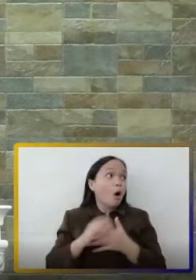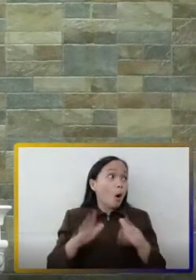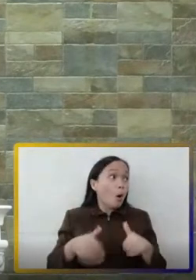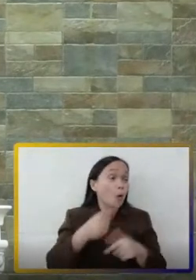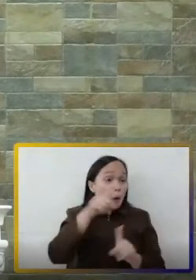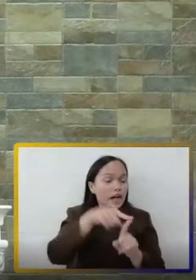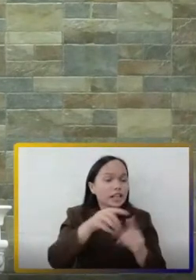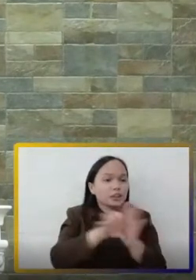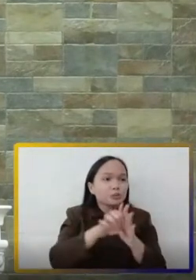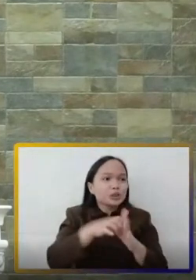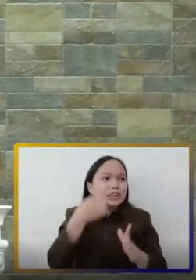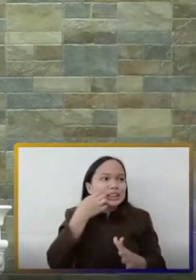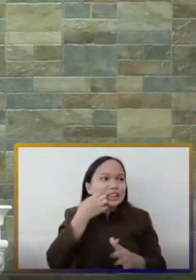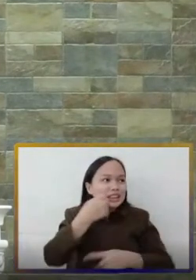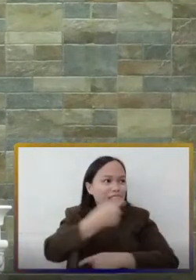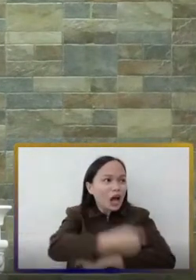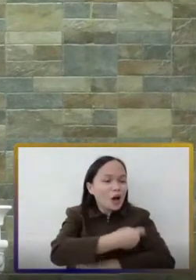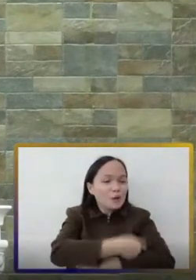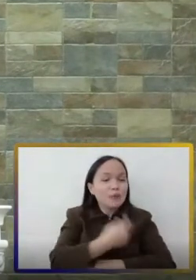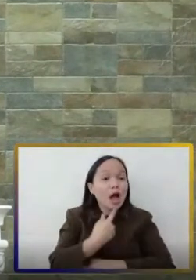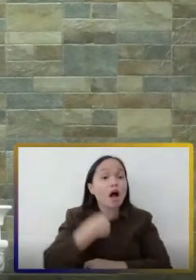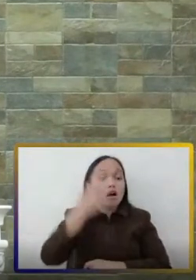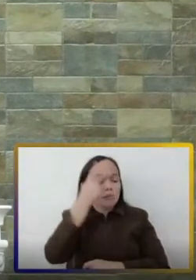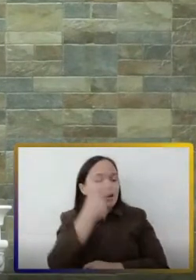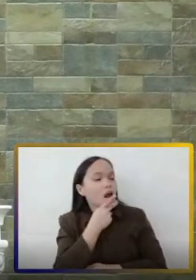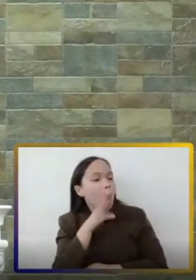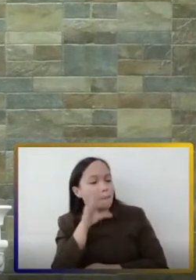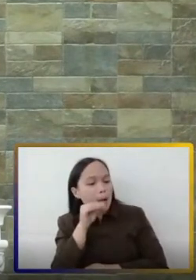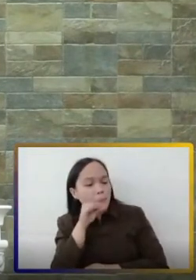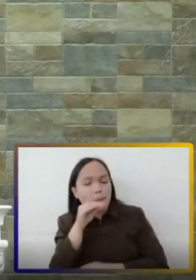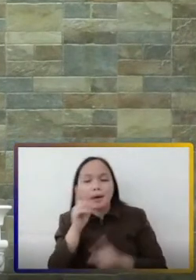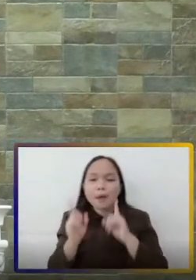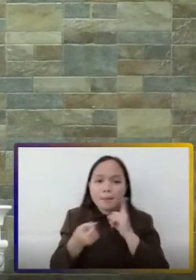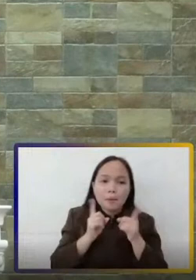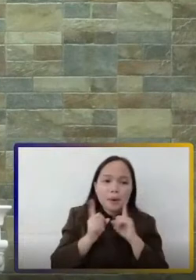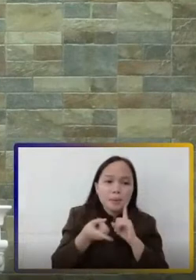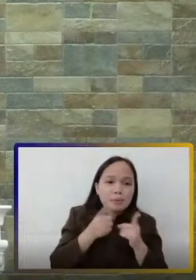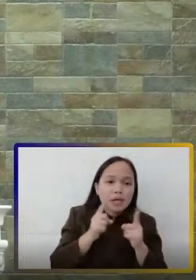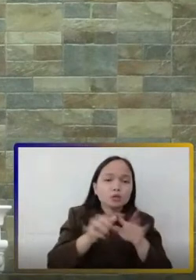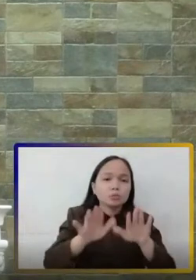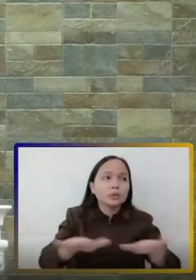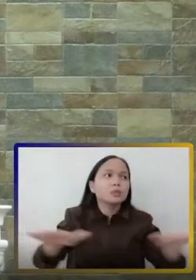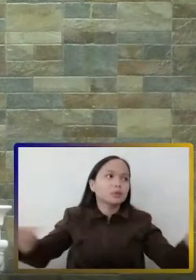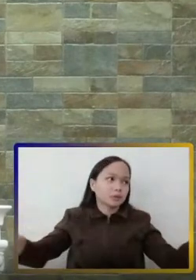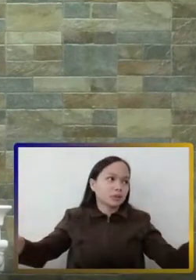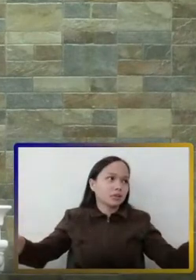Na habang kumakain, nagsasalita ang magulang at kinakausap ang mga bata.